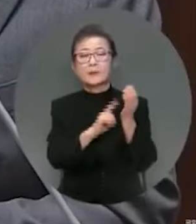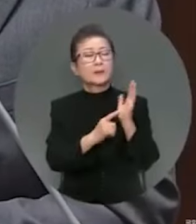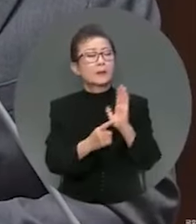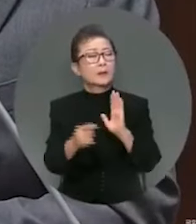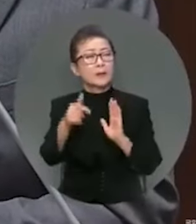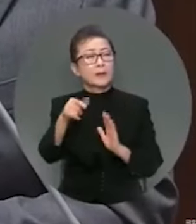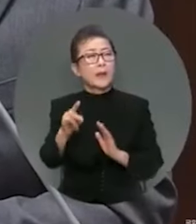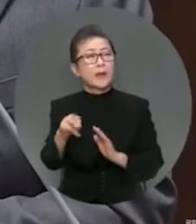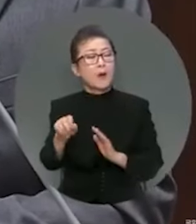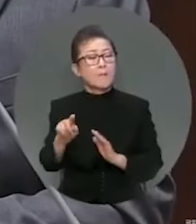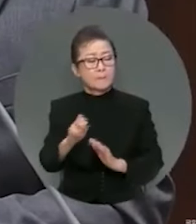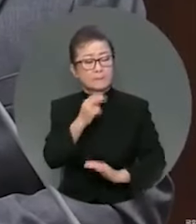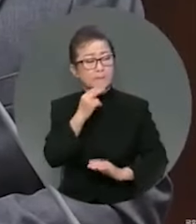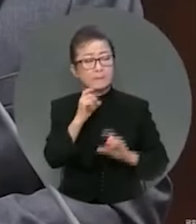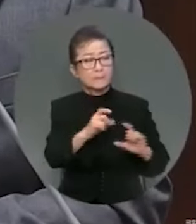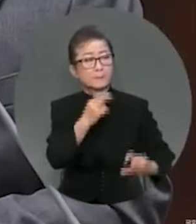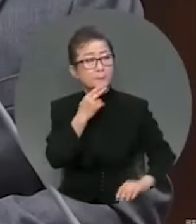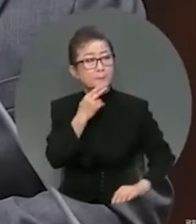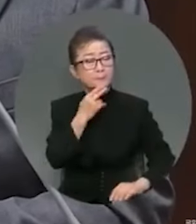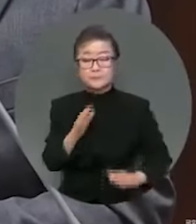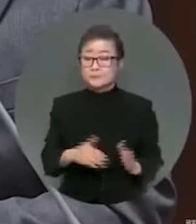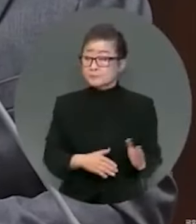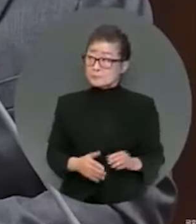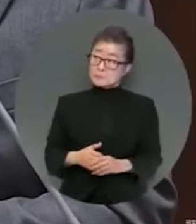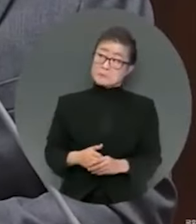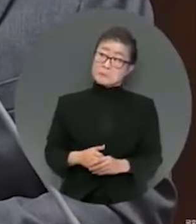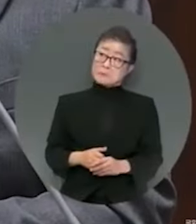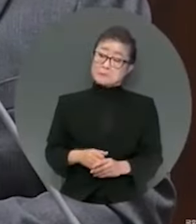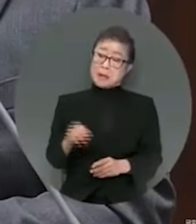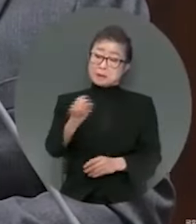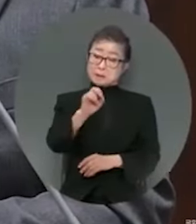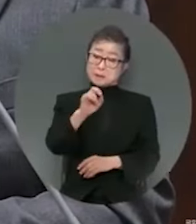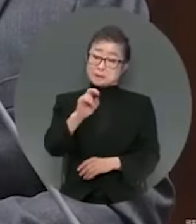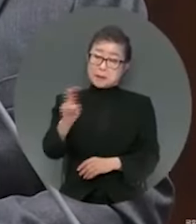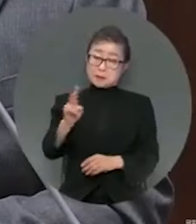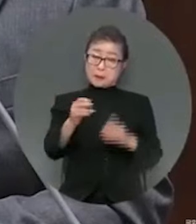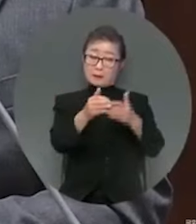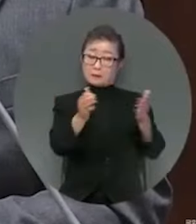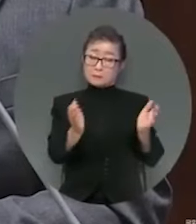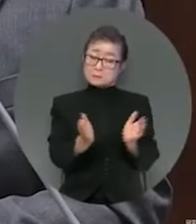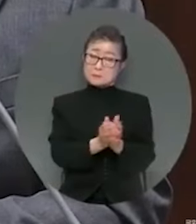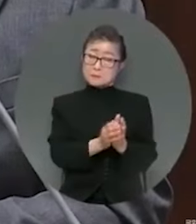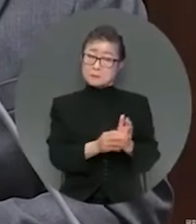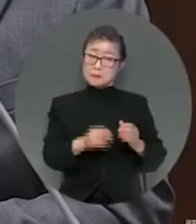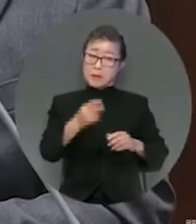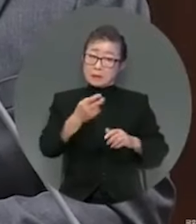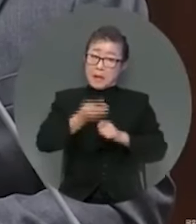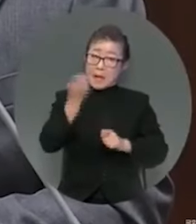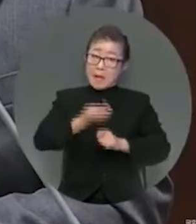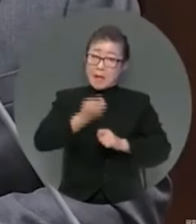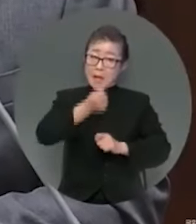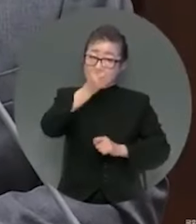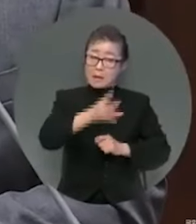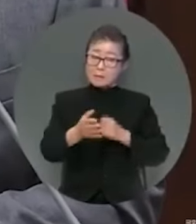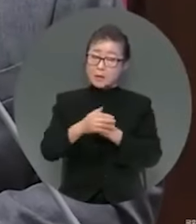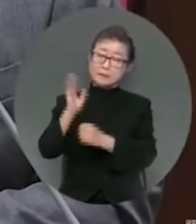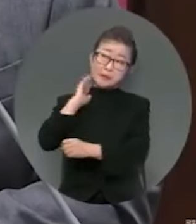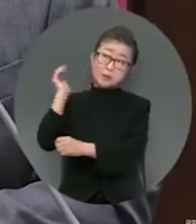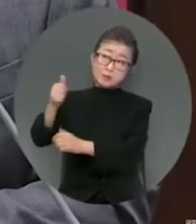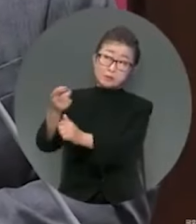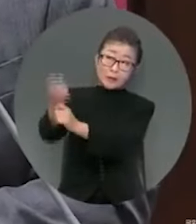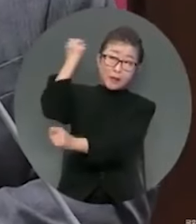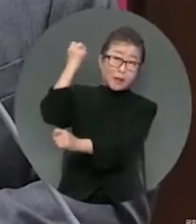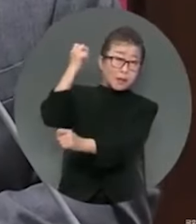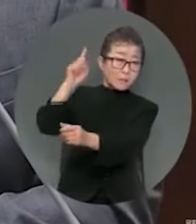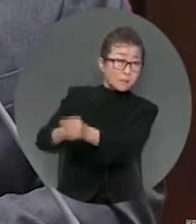무엇보다도 야당이 무한 탄핵을 하는 이유는 대통령 탄핵을 위한 분위기 조성이다 이렇게 보고 있습니다. 민주당은 대통령을